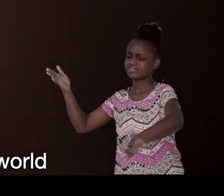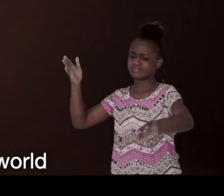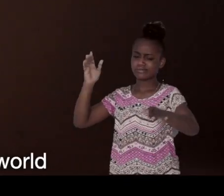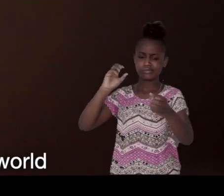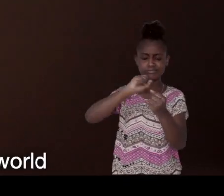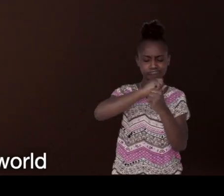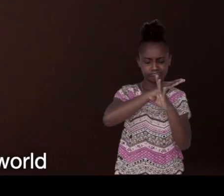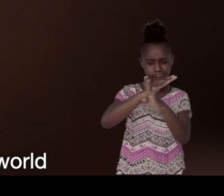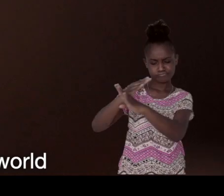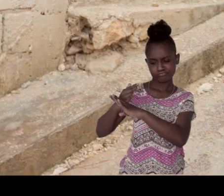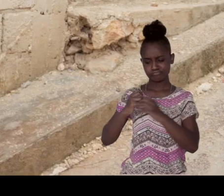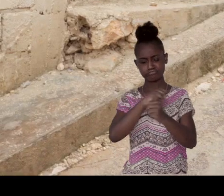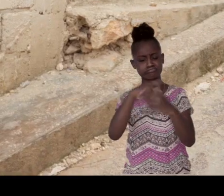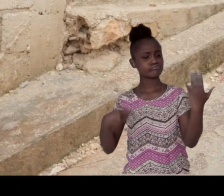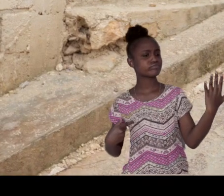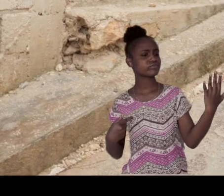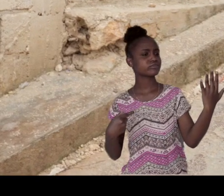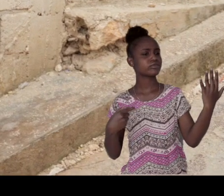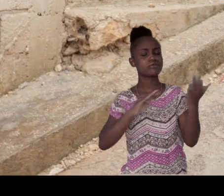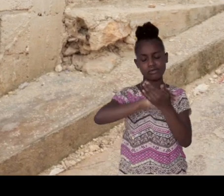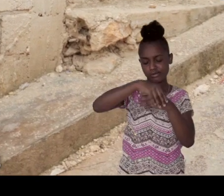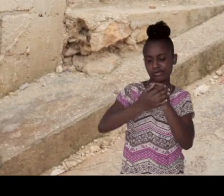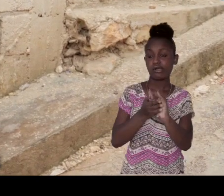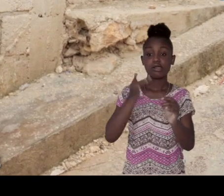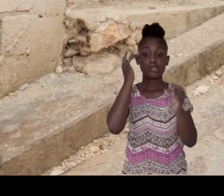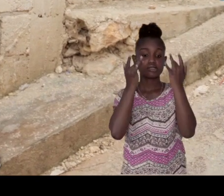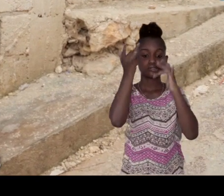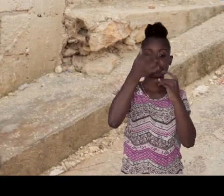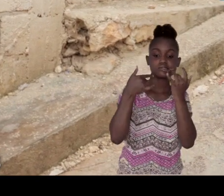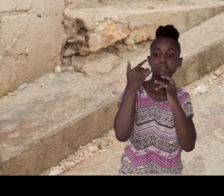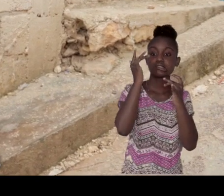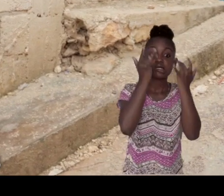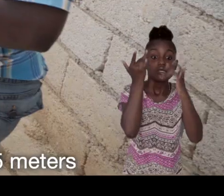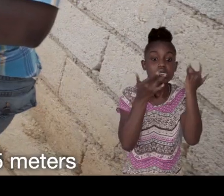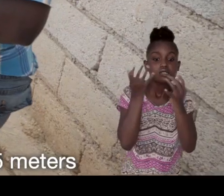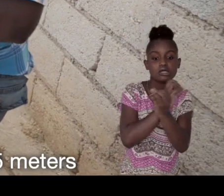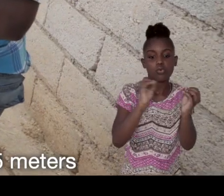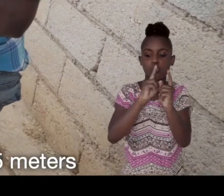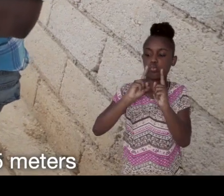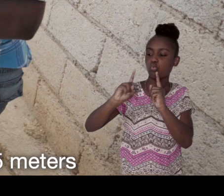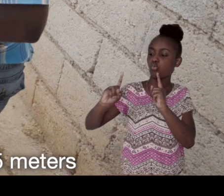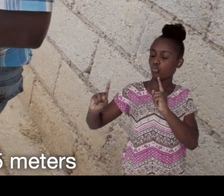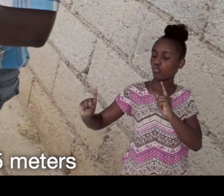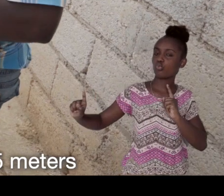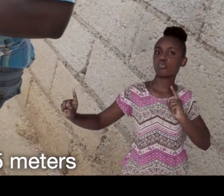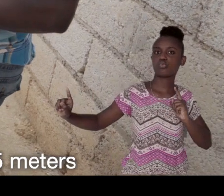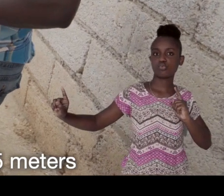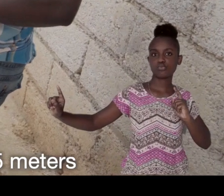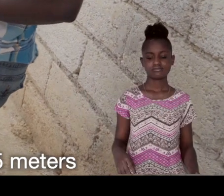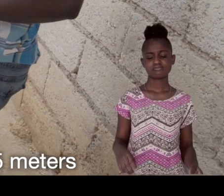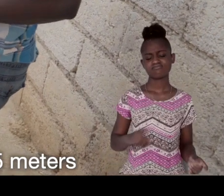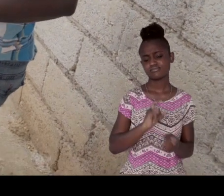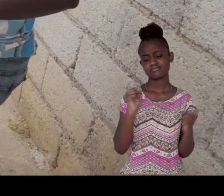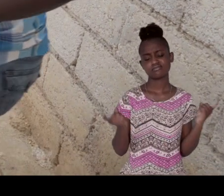mon mode là dans tout côté. Précaution c'est laver mais pas manger pour charger. Respecter 1m50 distance là